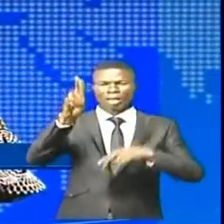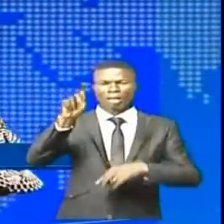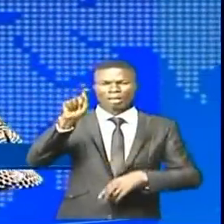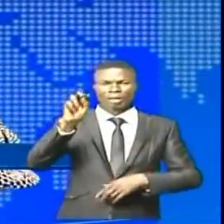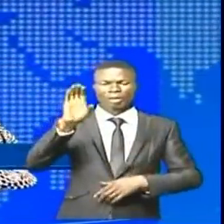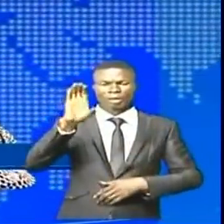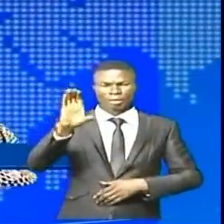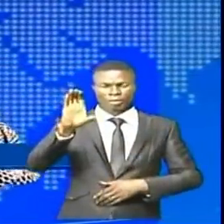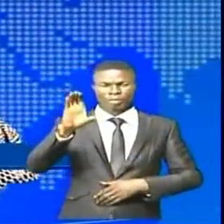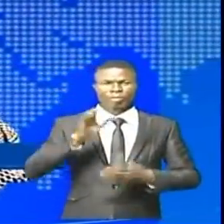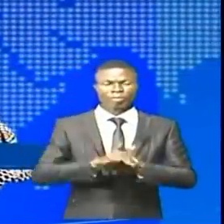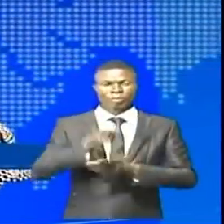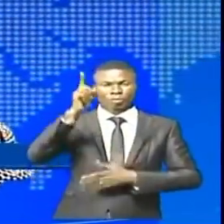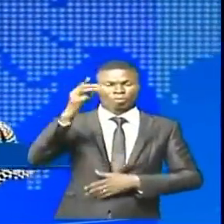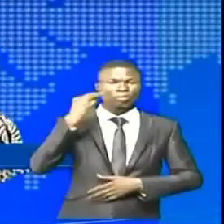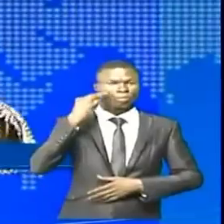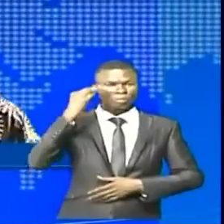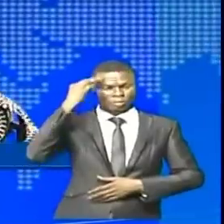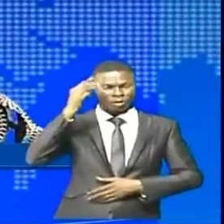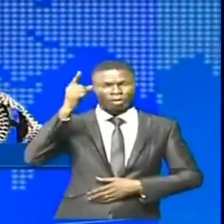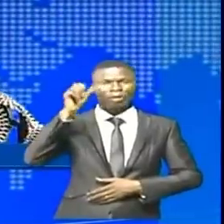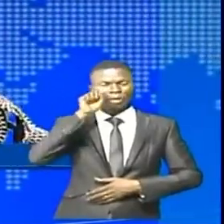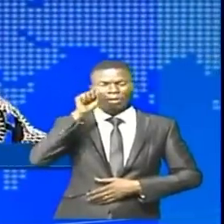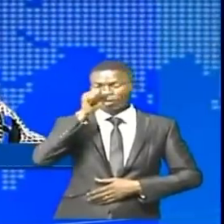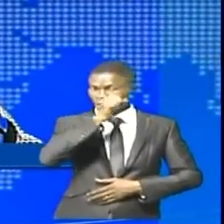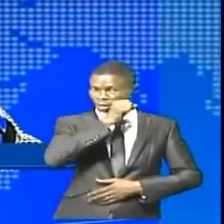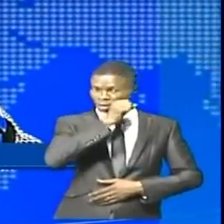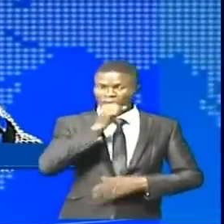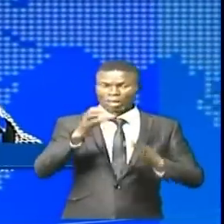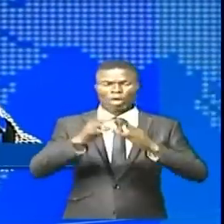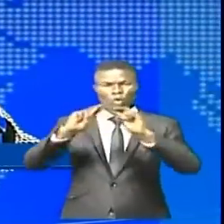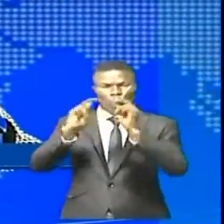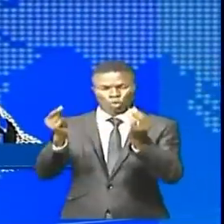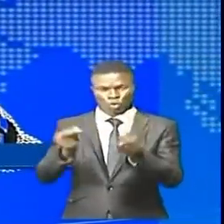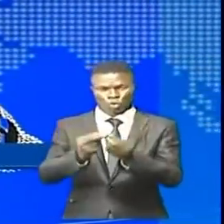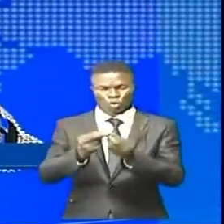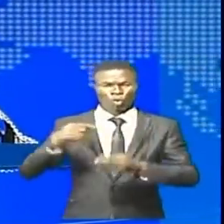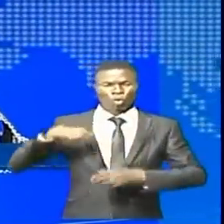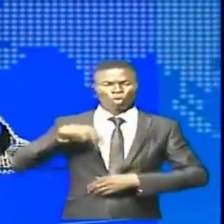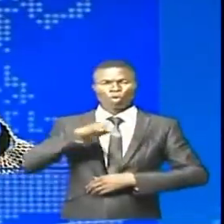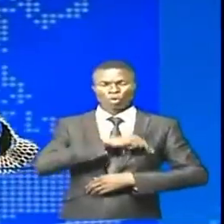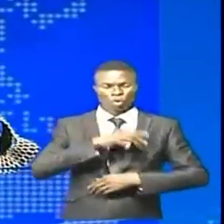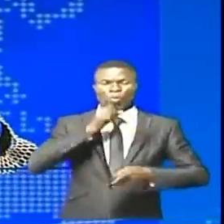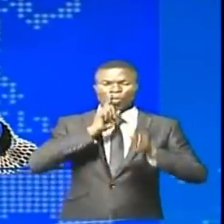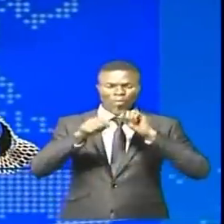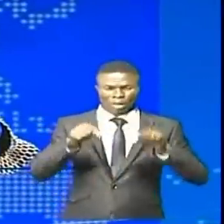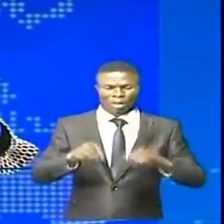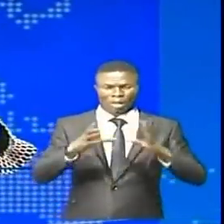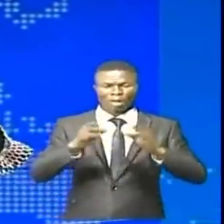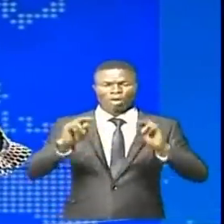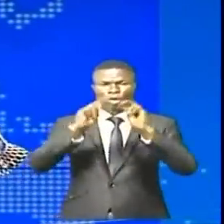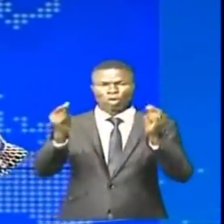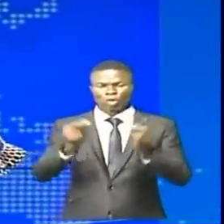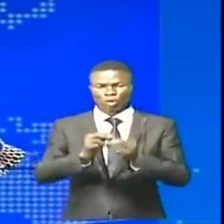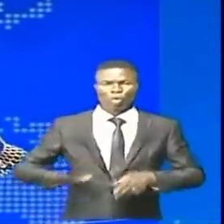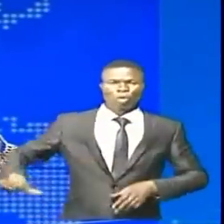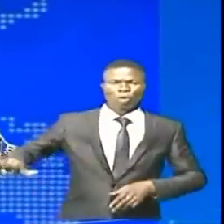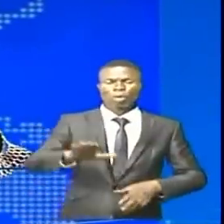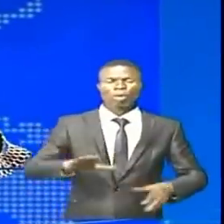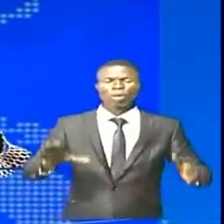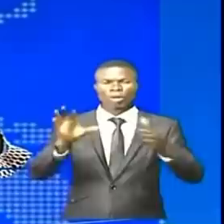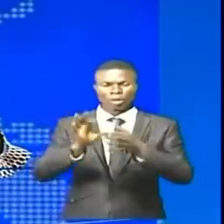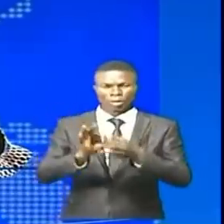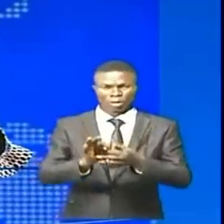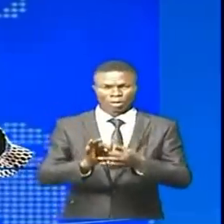le premier ministre jean michel saint malo condé et quelques membres du gouvernement ont discuté aujourd'hui avec une délégation de la monusco